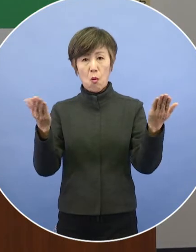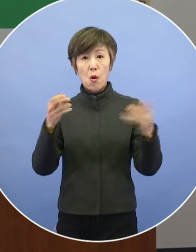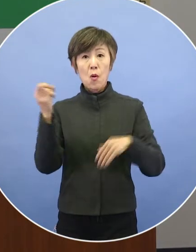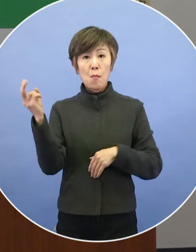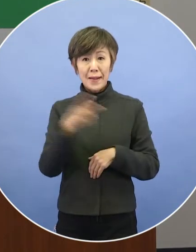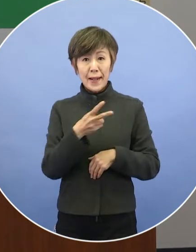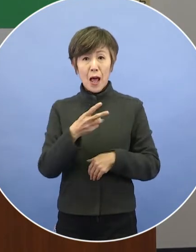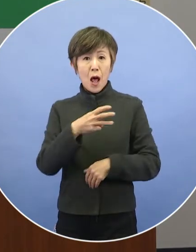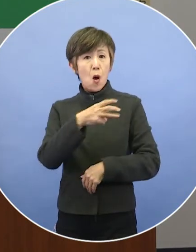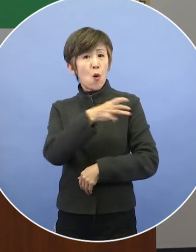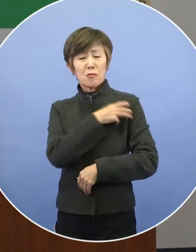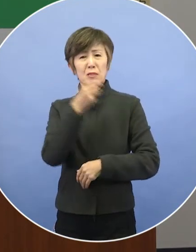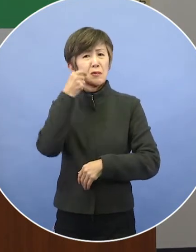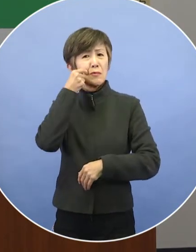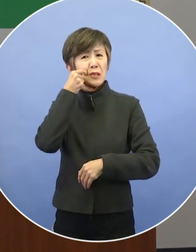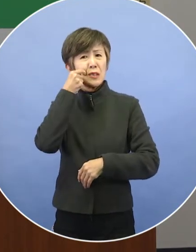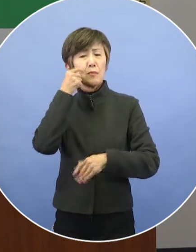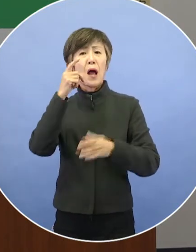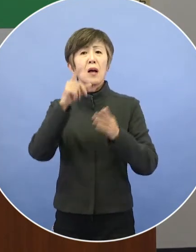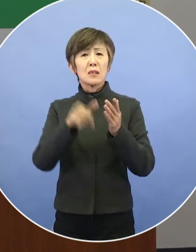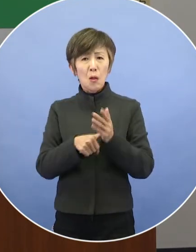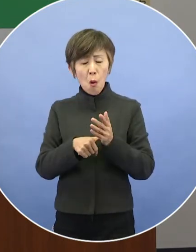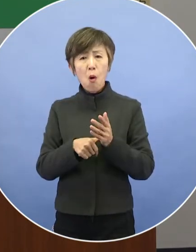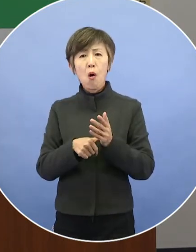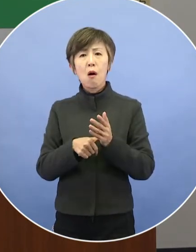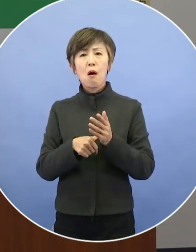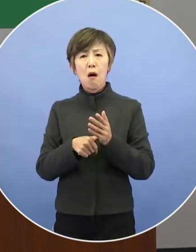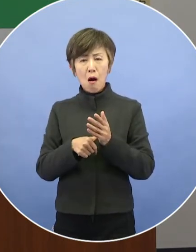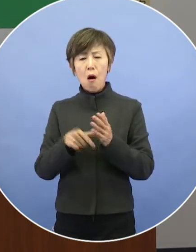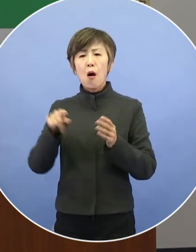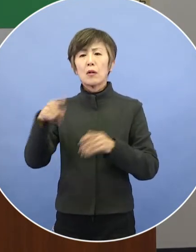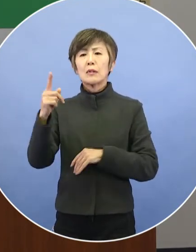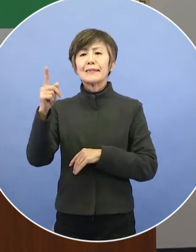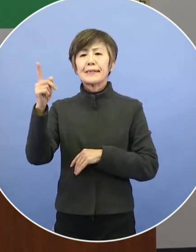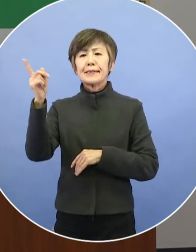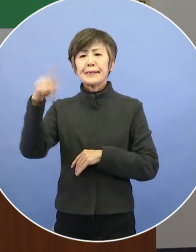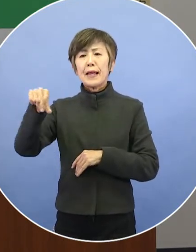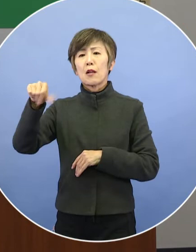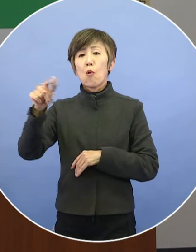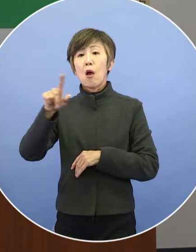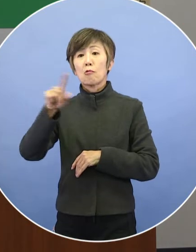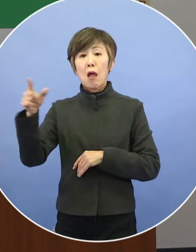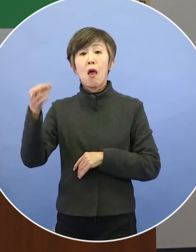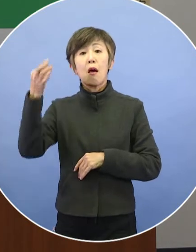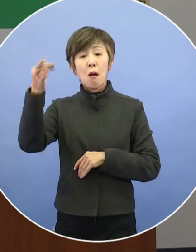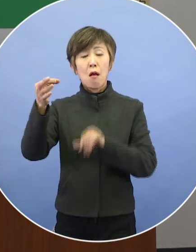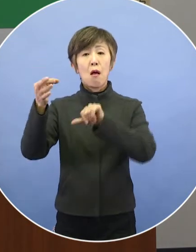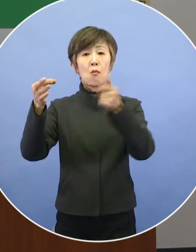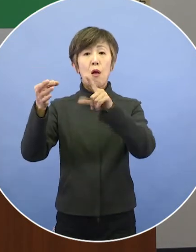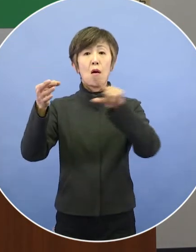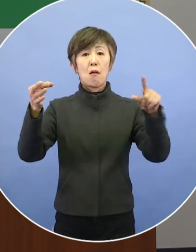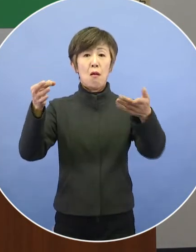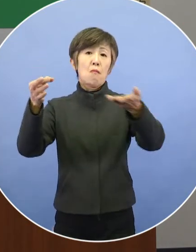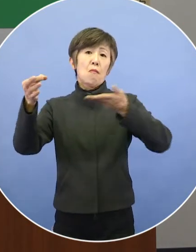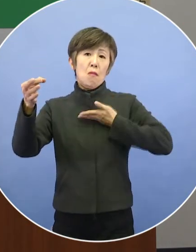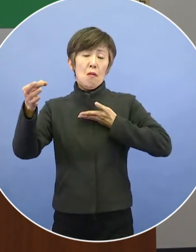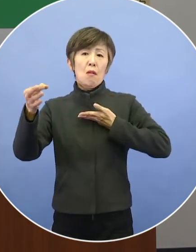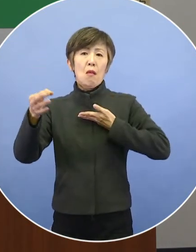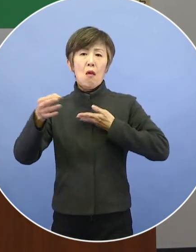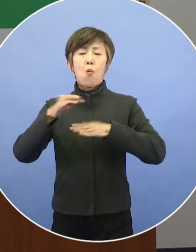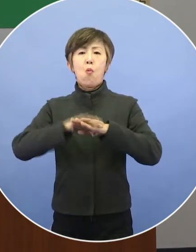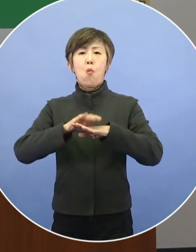またワクチン接種できない方についても小規模割のプレミアムは翌日までの使用可能分を発表させていただき